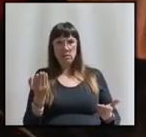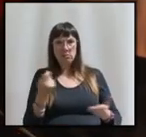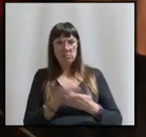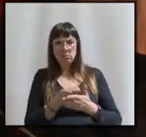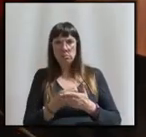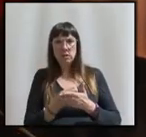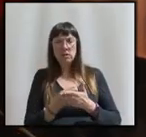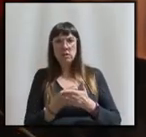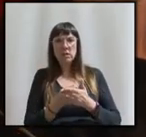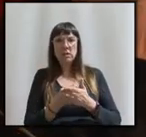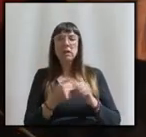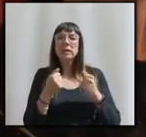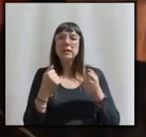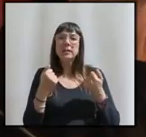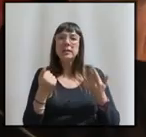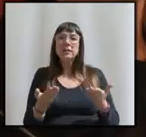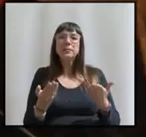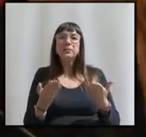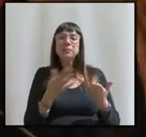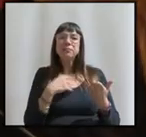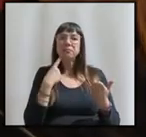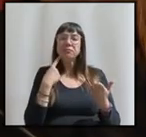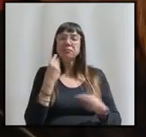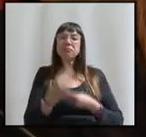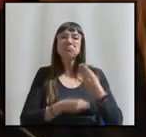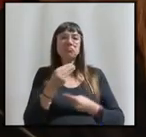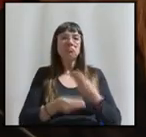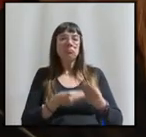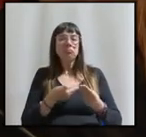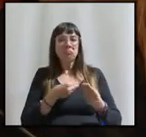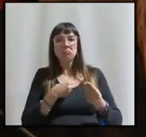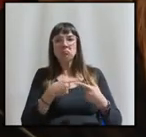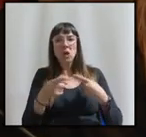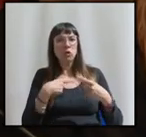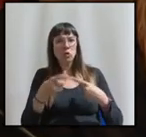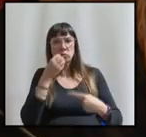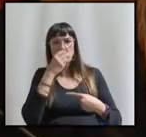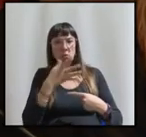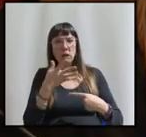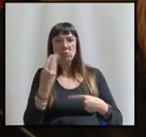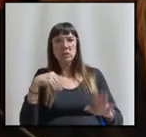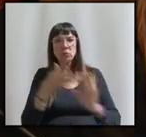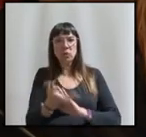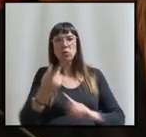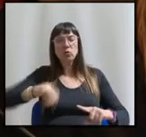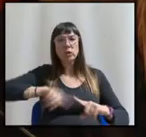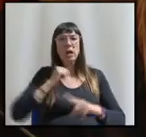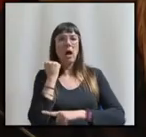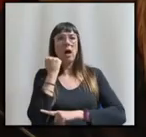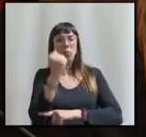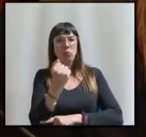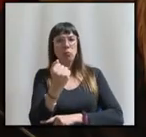de la regidoria s'estan fent bé les coses, per això nosaltres evidentment que hi votarem i donarem suport en aquesta